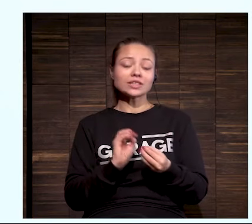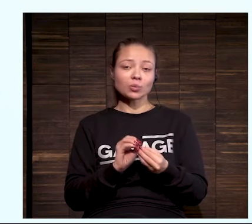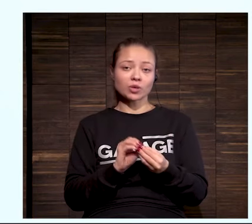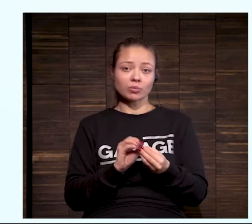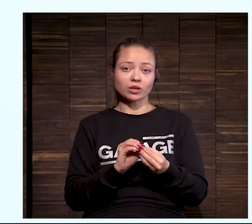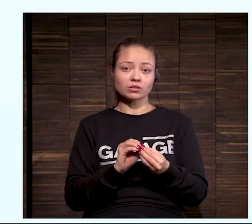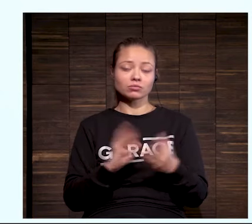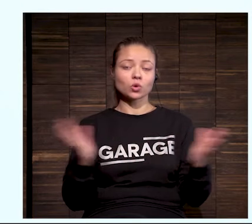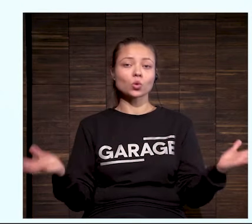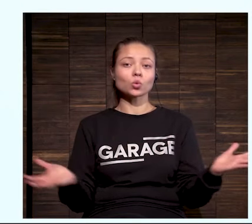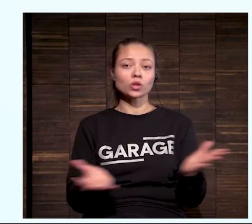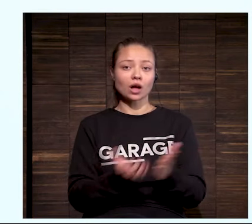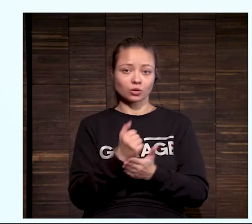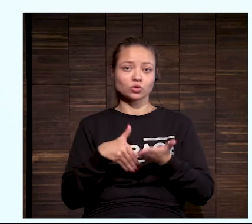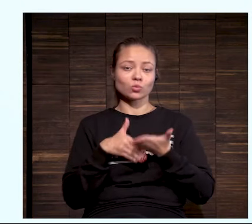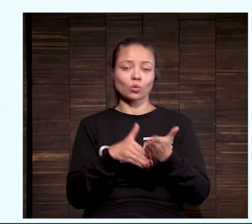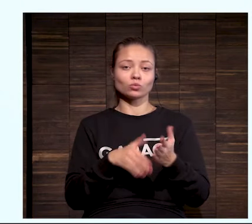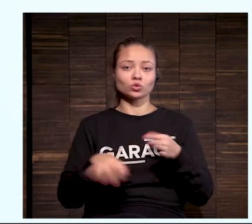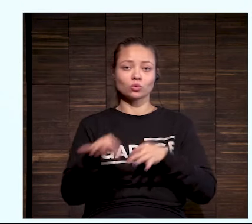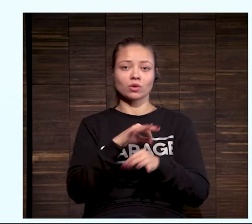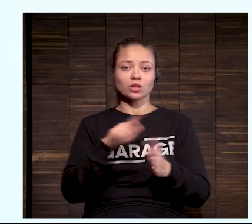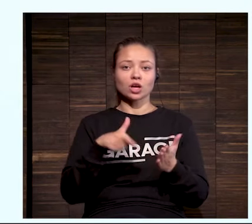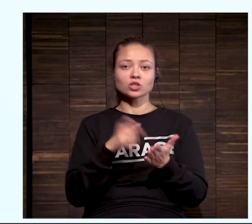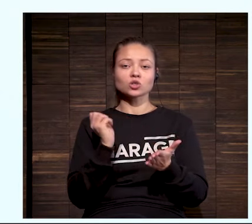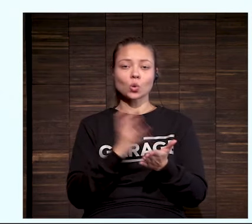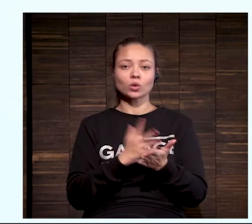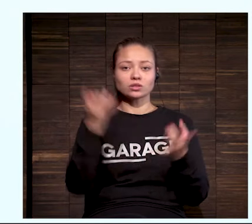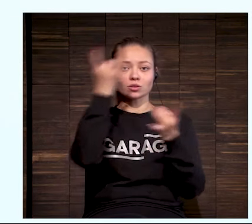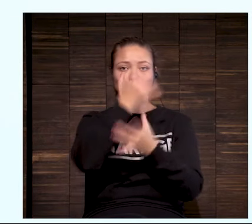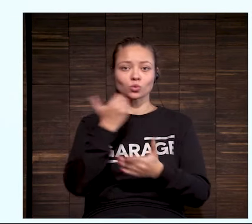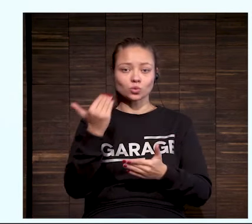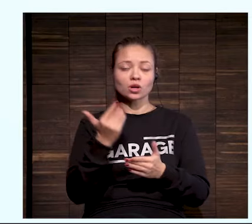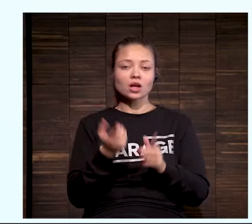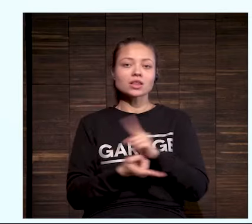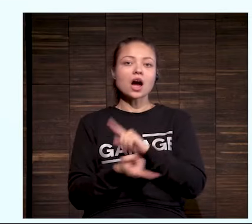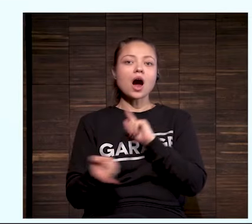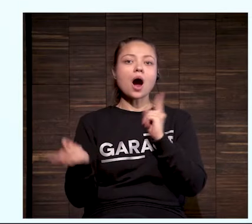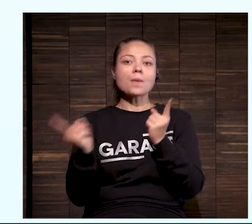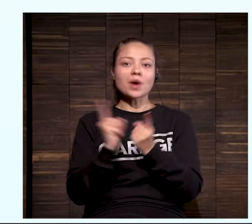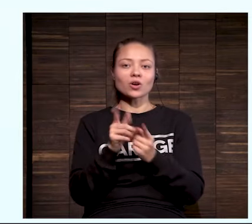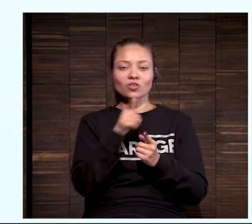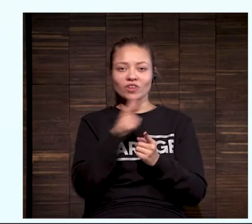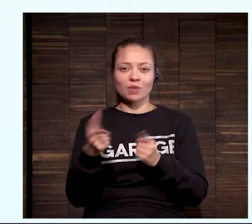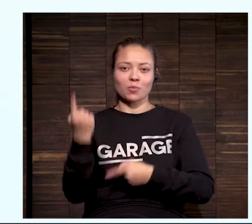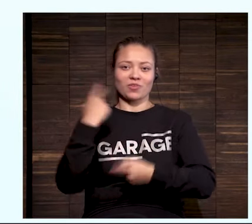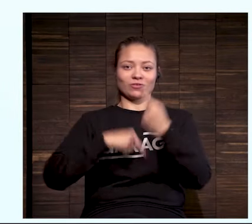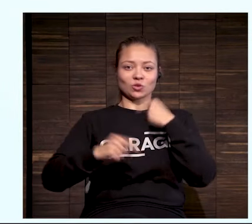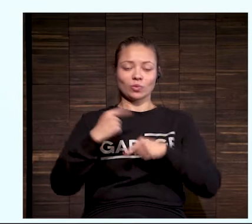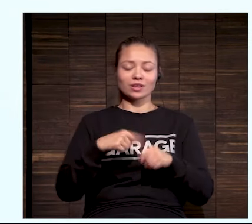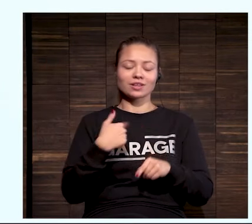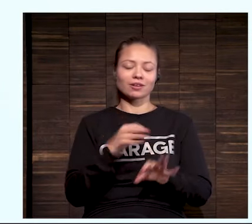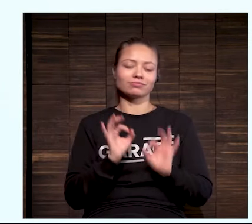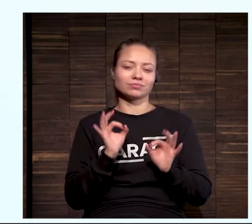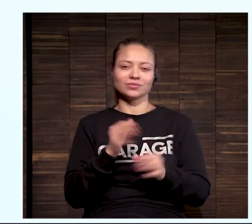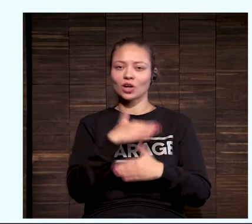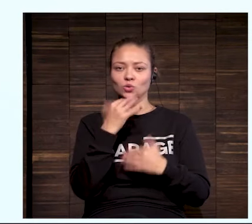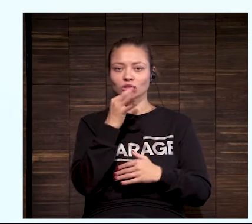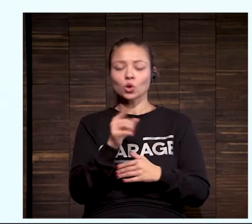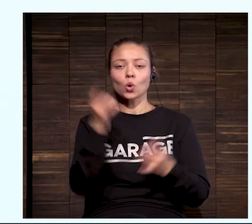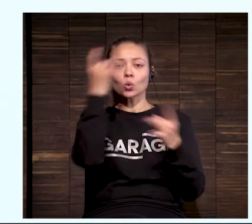удалось с помощью проекта столице культуры наоборот повернуть время вспять я разумеется не хочу сказать что